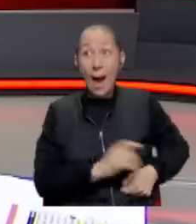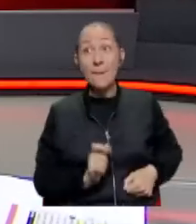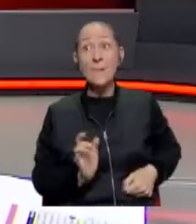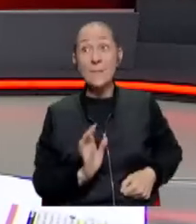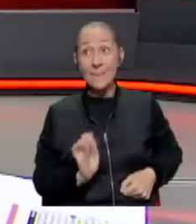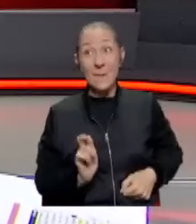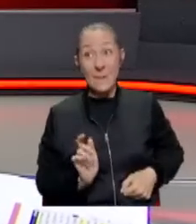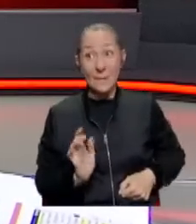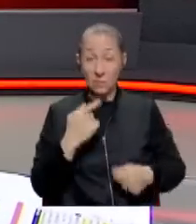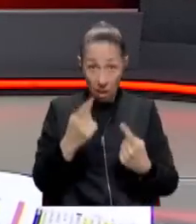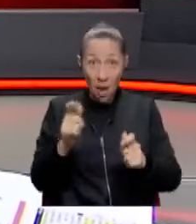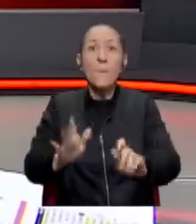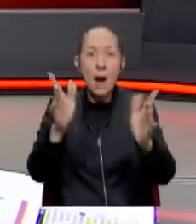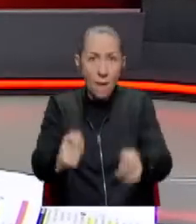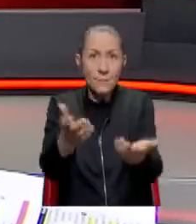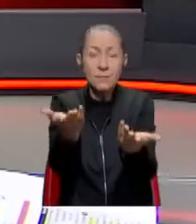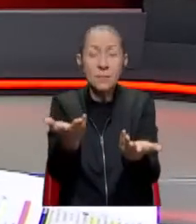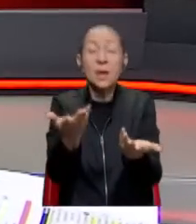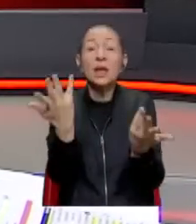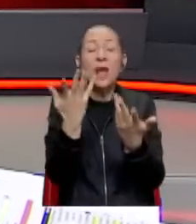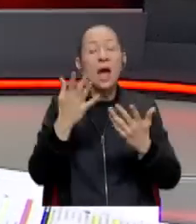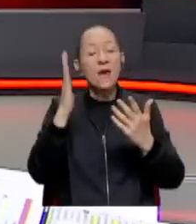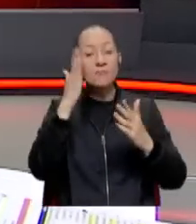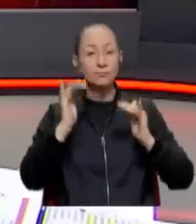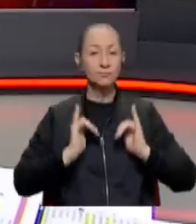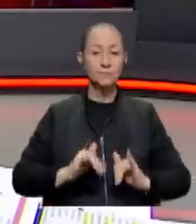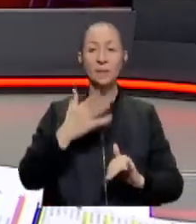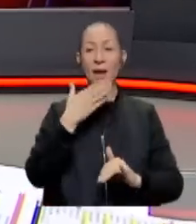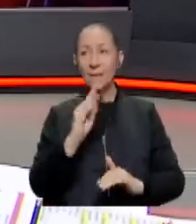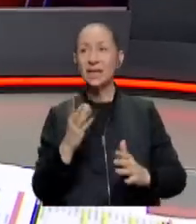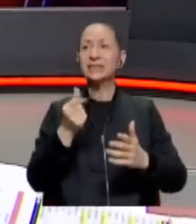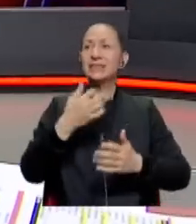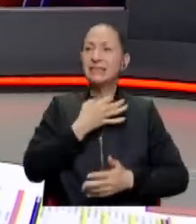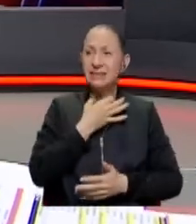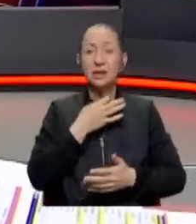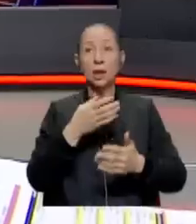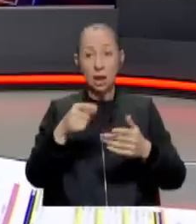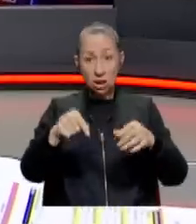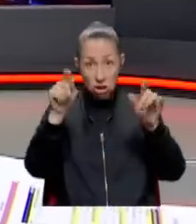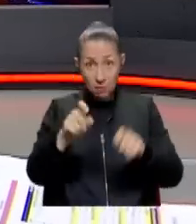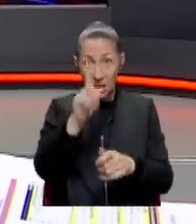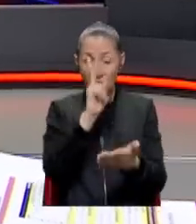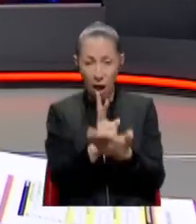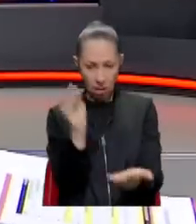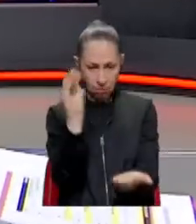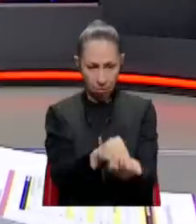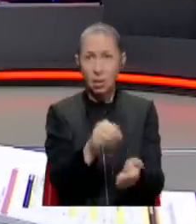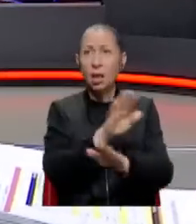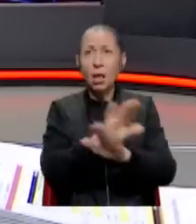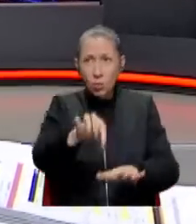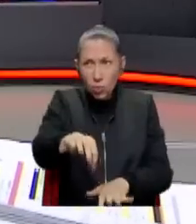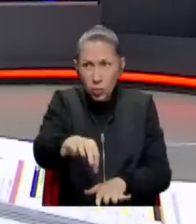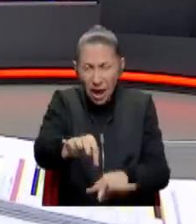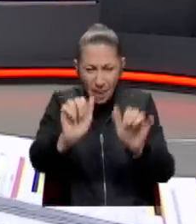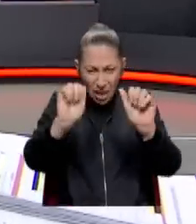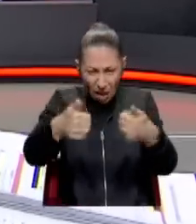var Hemen yapmayın şimdi ya da refahını yükseltmek işte emeklinin dar gelirini falan şimdi bir kararnameye bakar ya Bugün